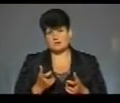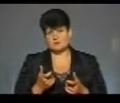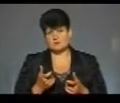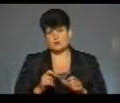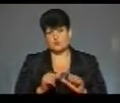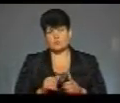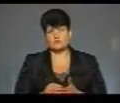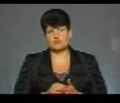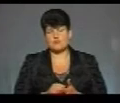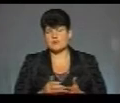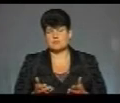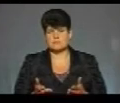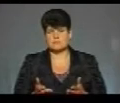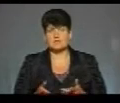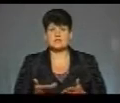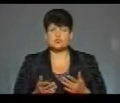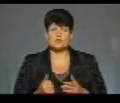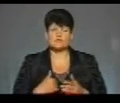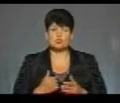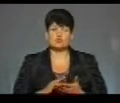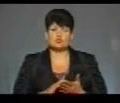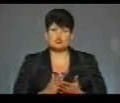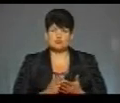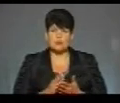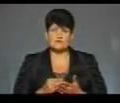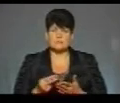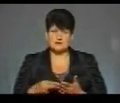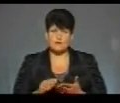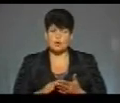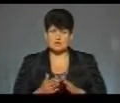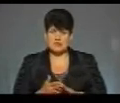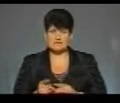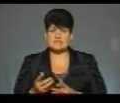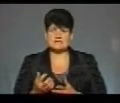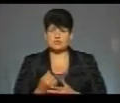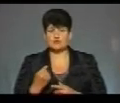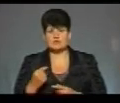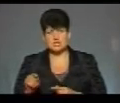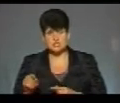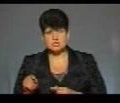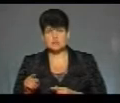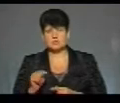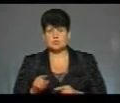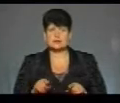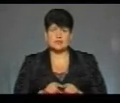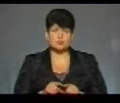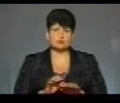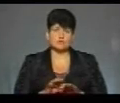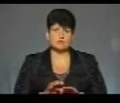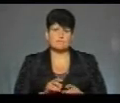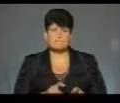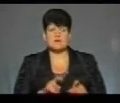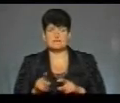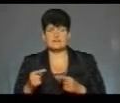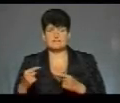відповідні документи. Да, якщо військовослужбовець заключив контракт, він десь знайшов інше, то так само здійснюється перевід в